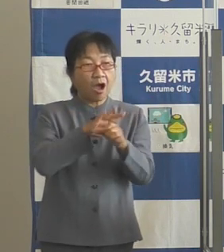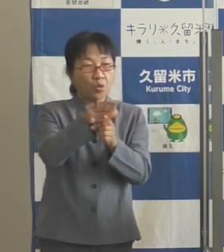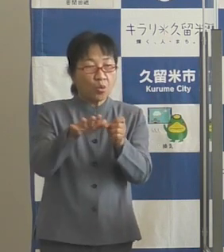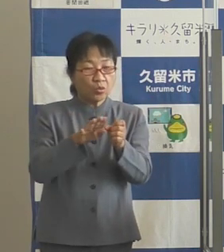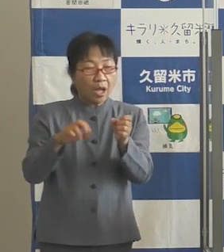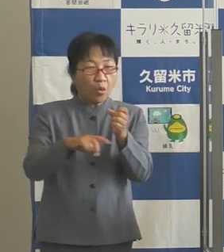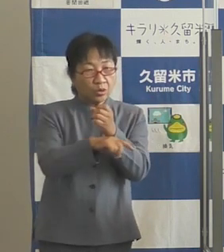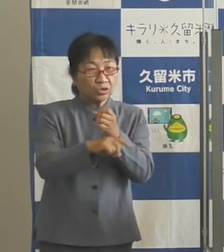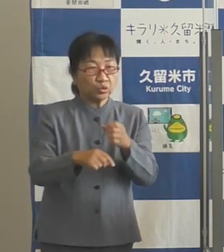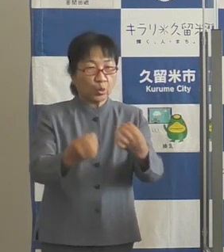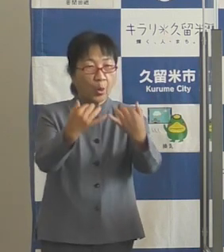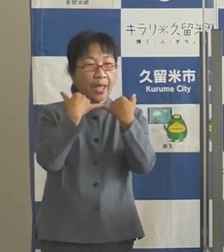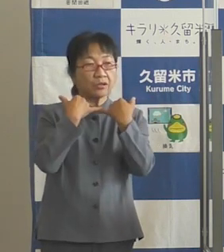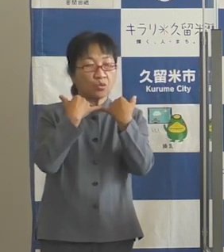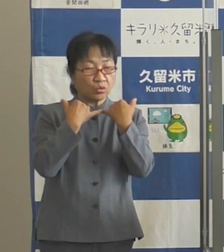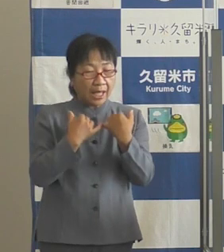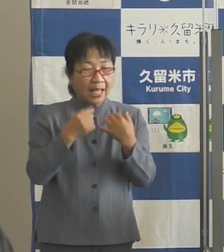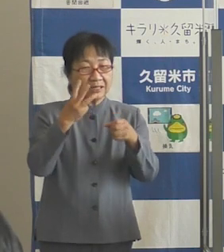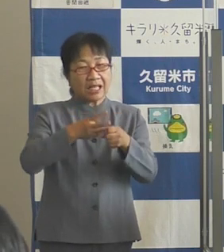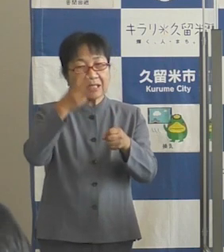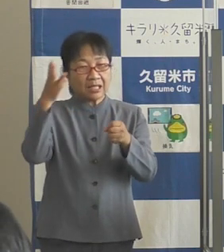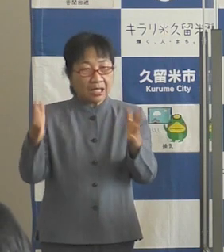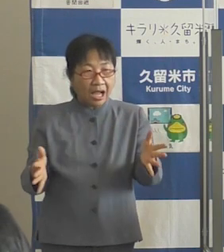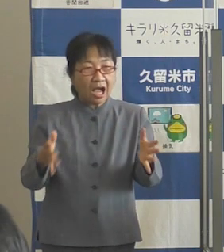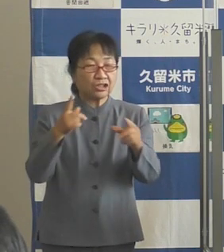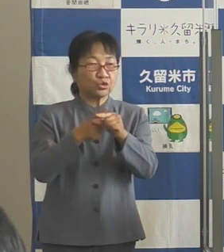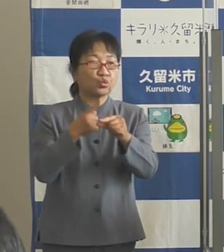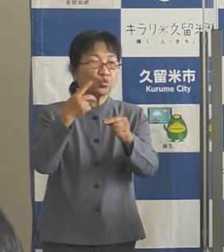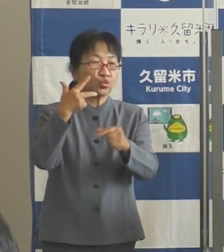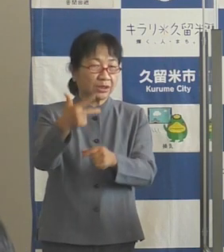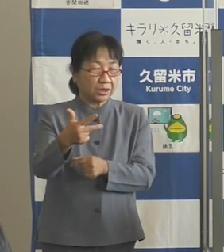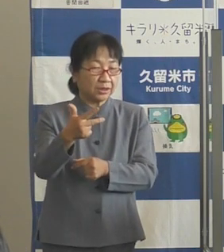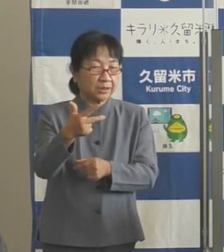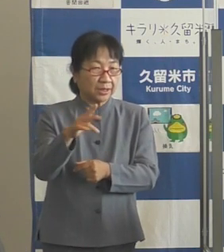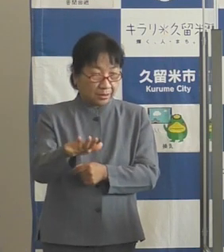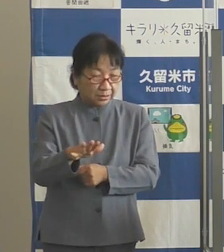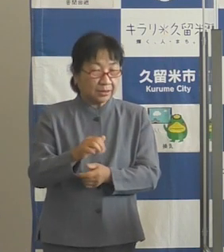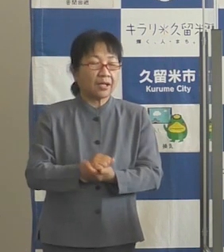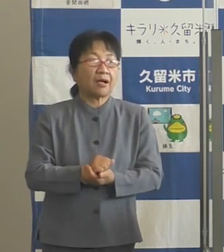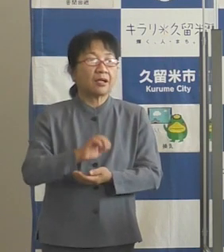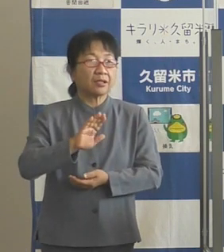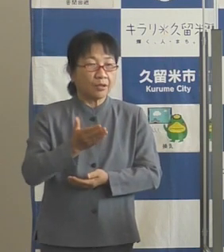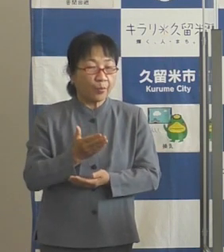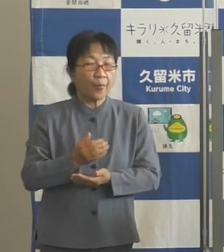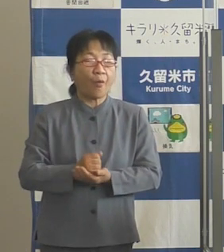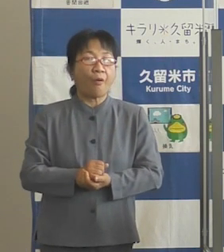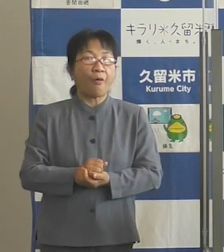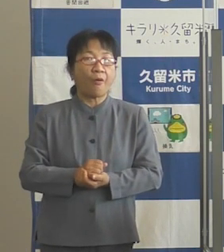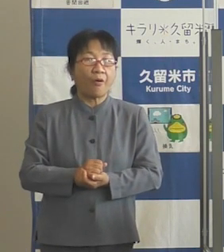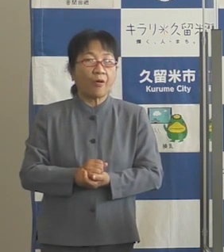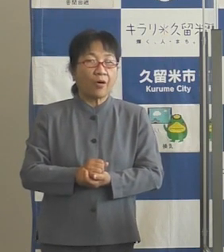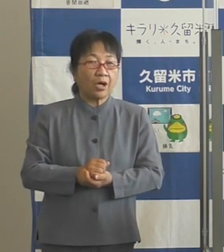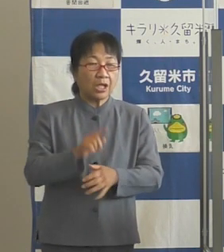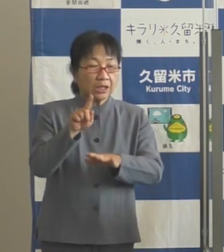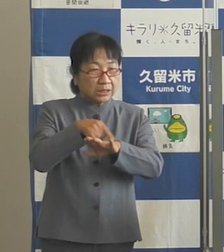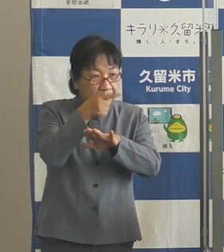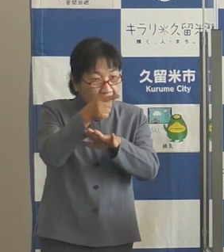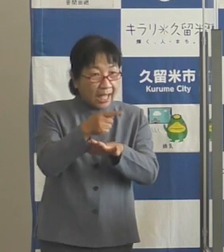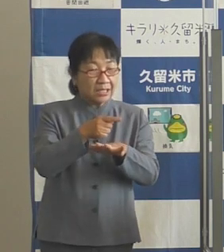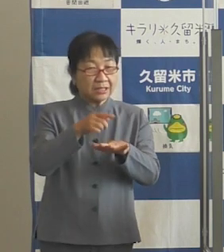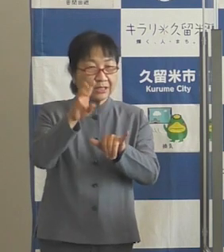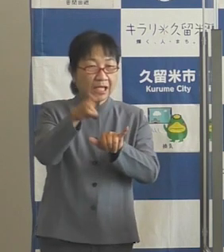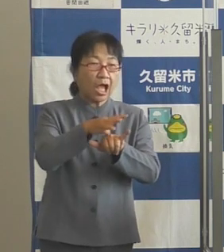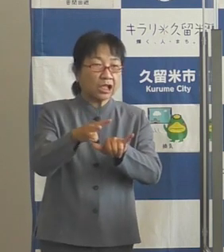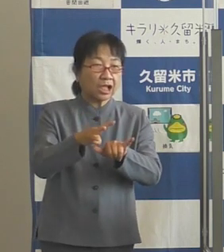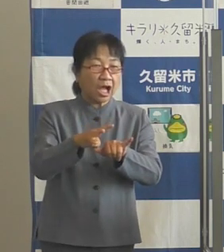響などにより3年間中止としておりました。しかし自然災害はいつどこで